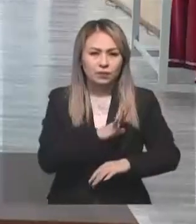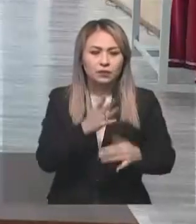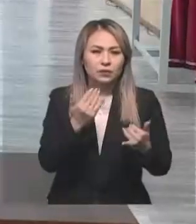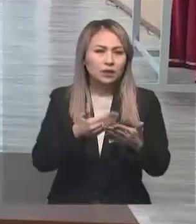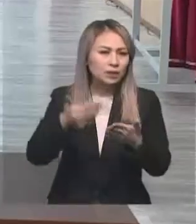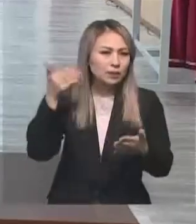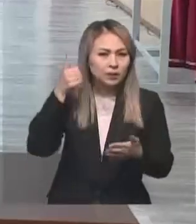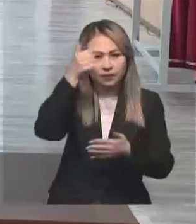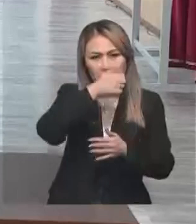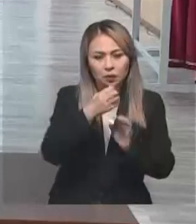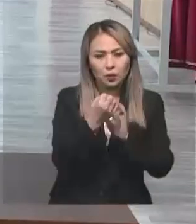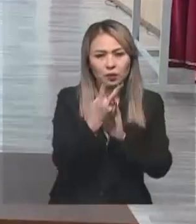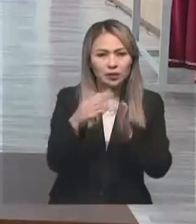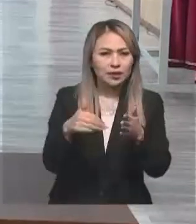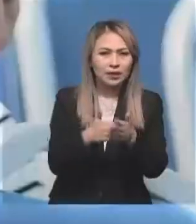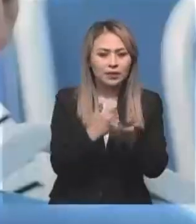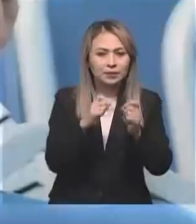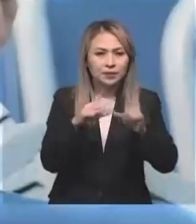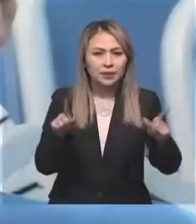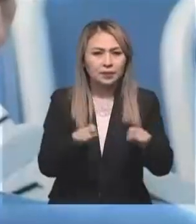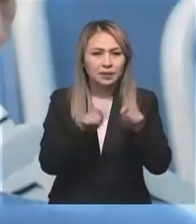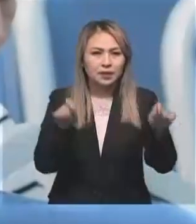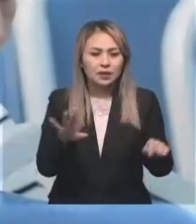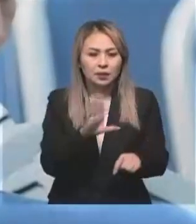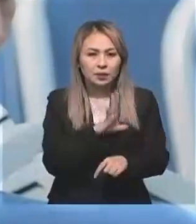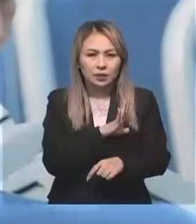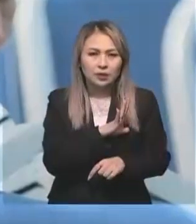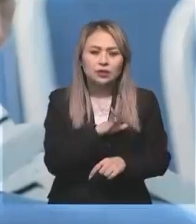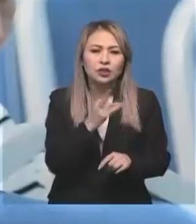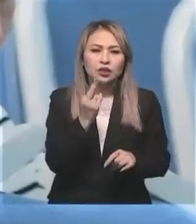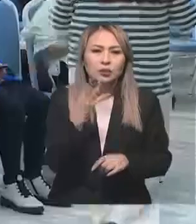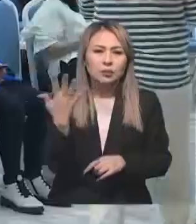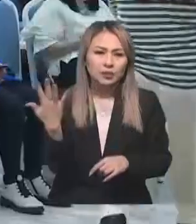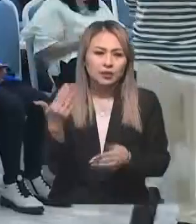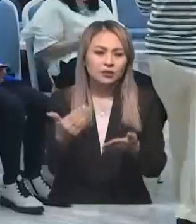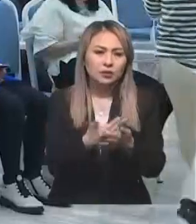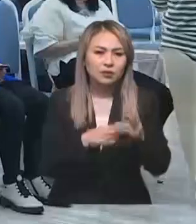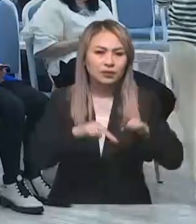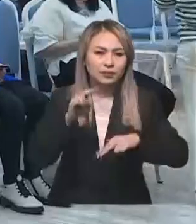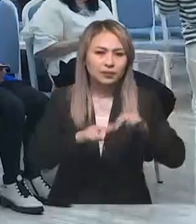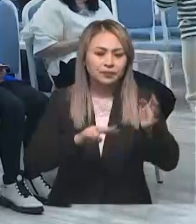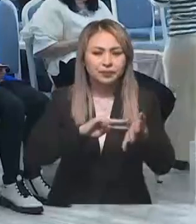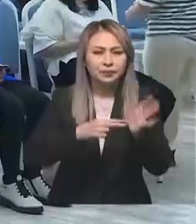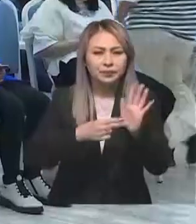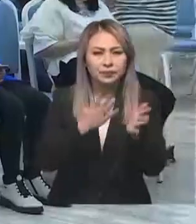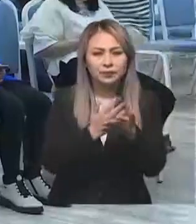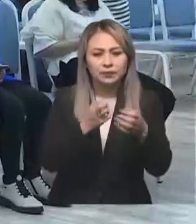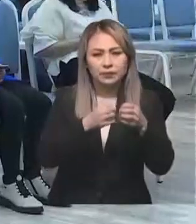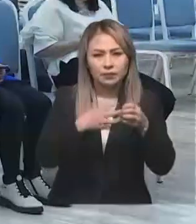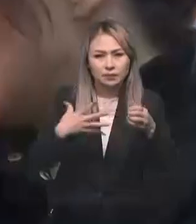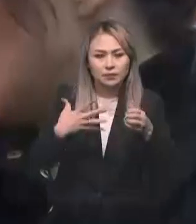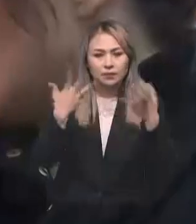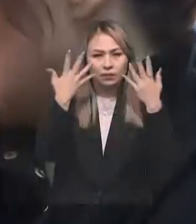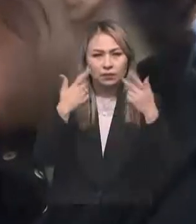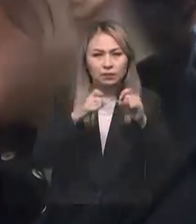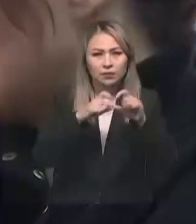былтыр елордада 12 жаңа мектеп пайдалануға берілді. Ал биыл 25 білім ошағын салу көзделген. Оның ішінде 15-і жайлы